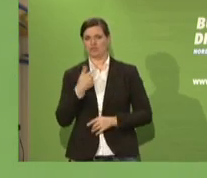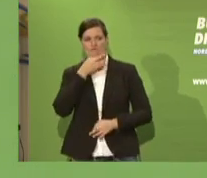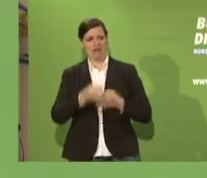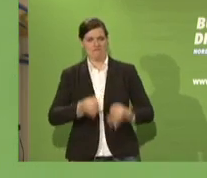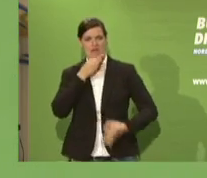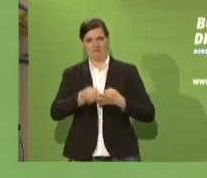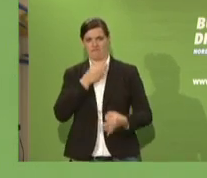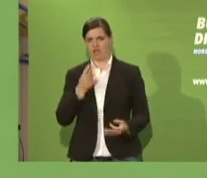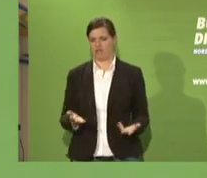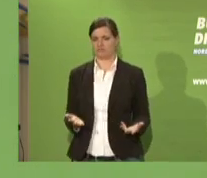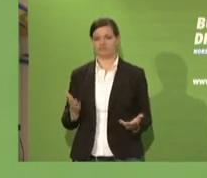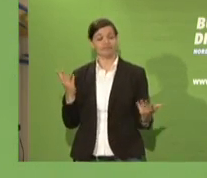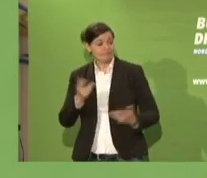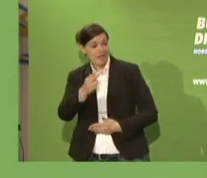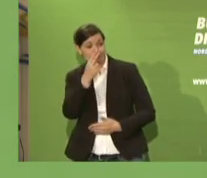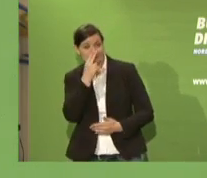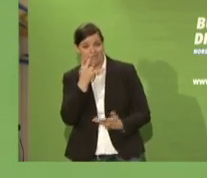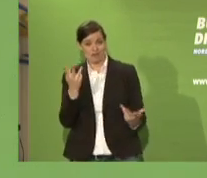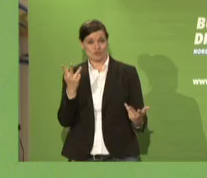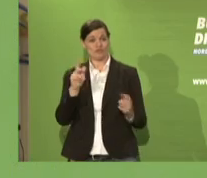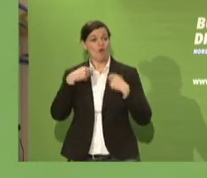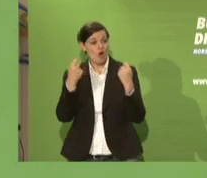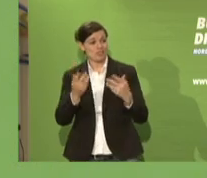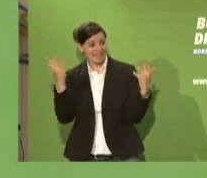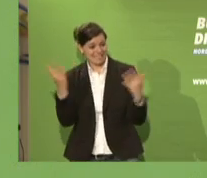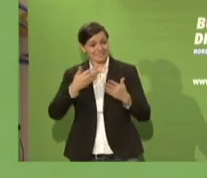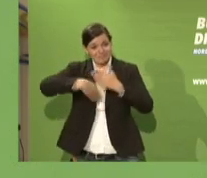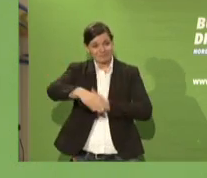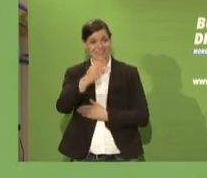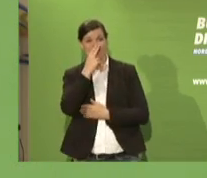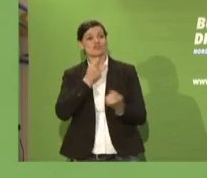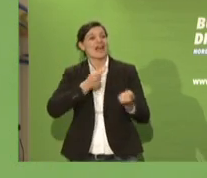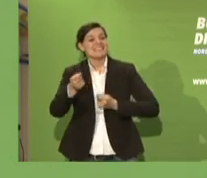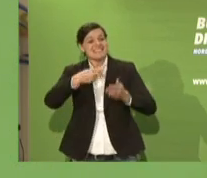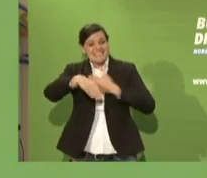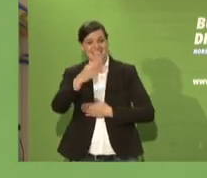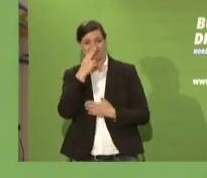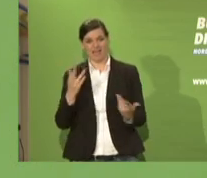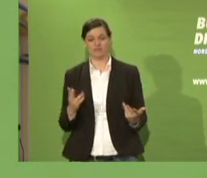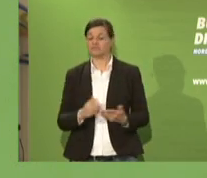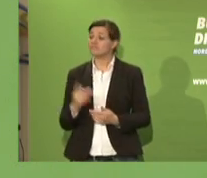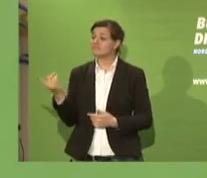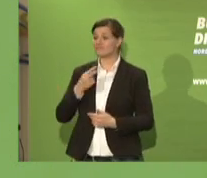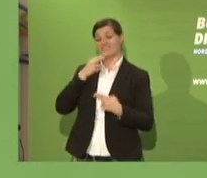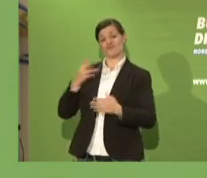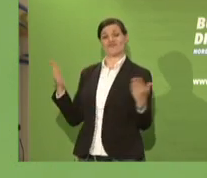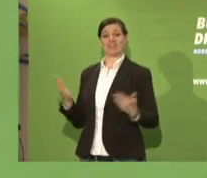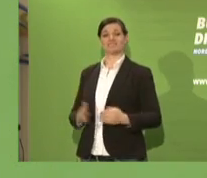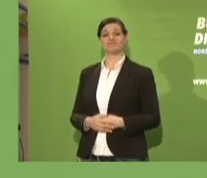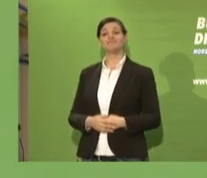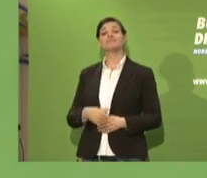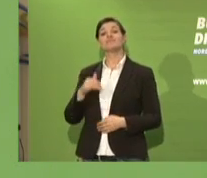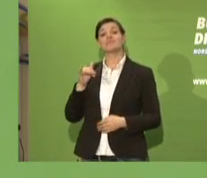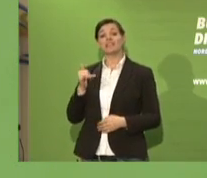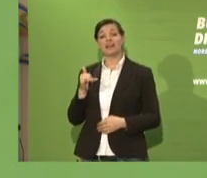gibt es denn nun für kluge strategische Ratschläge? Was haben Sie denn da? Und die Antwort von uns ist ja, es gibt